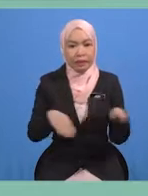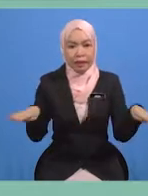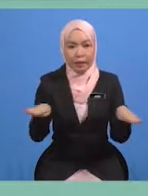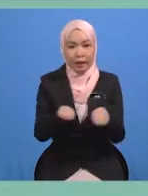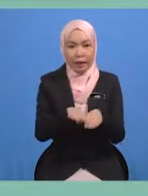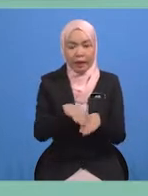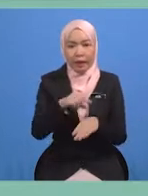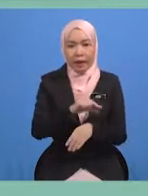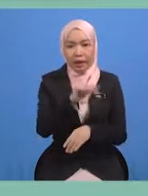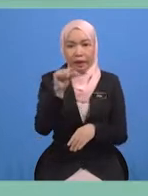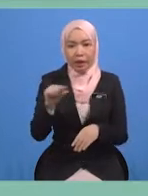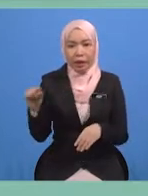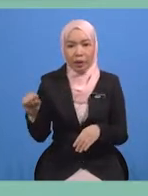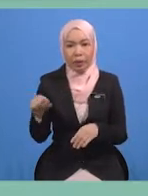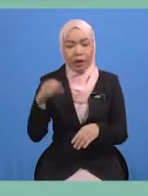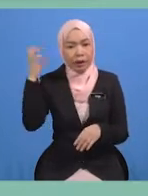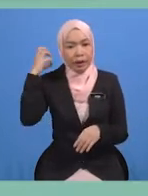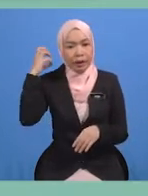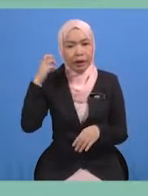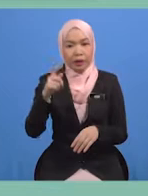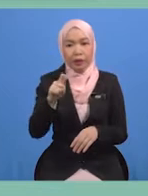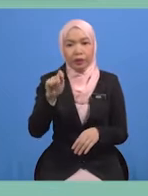radio termodulasi.